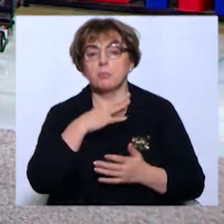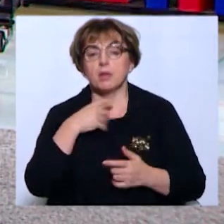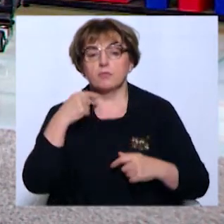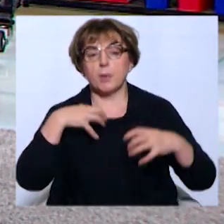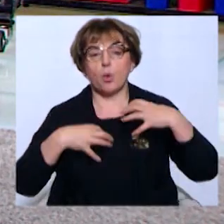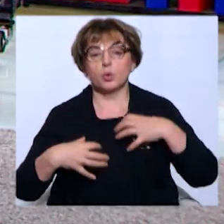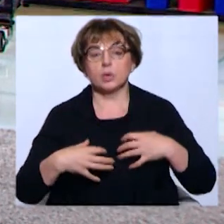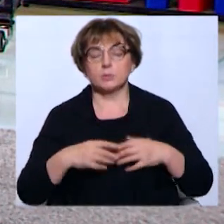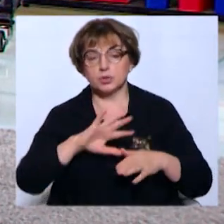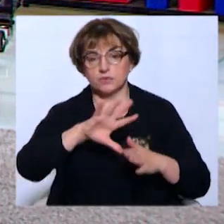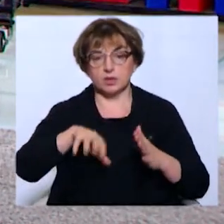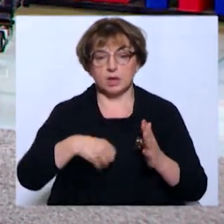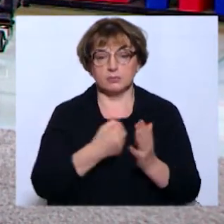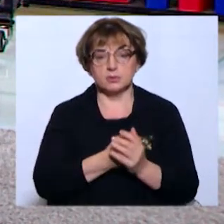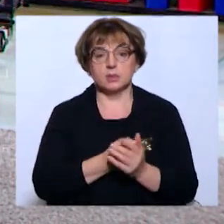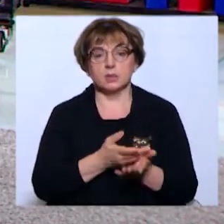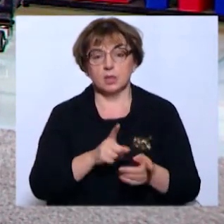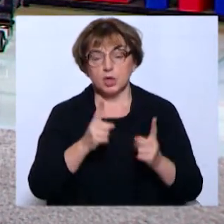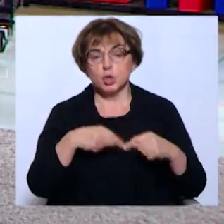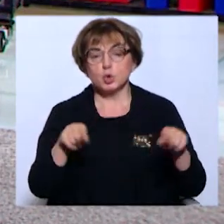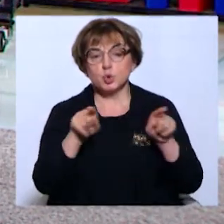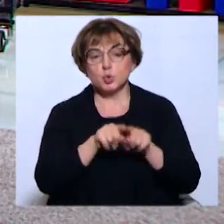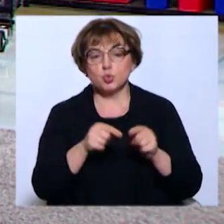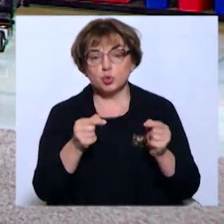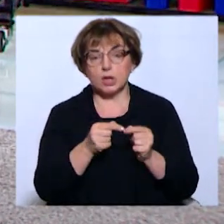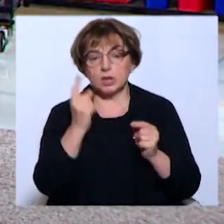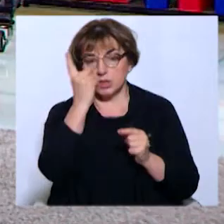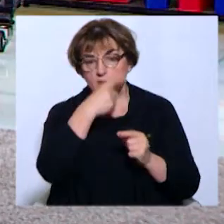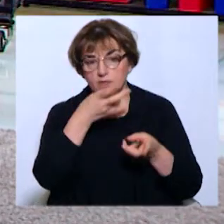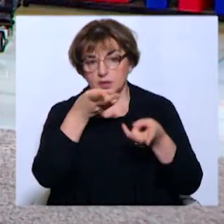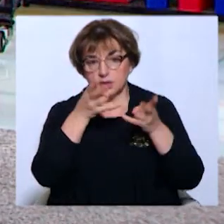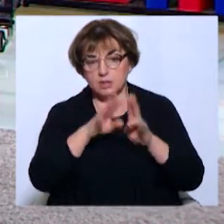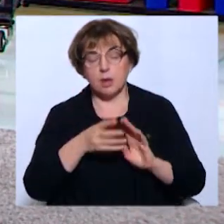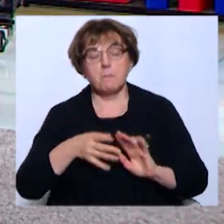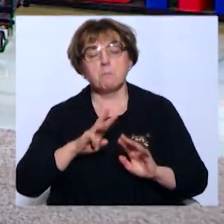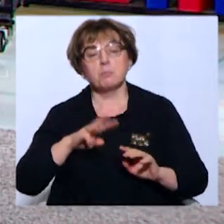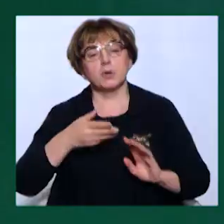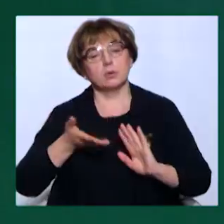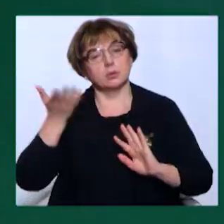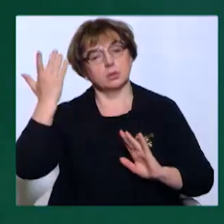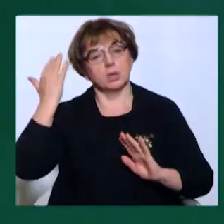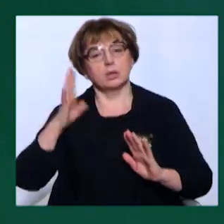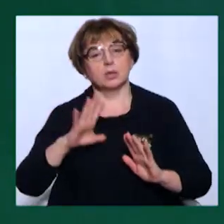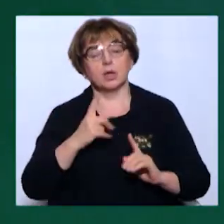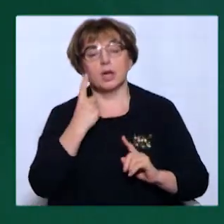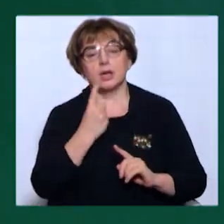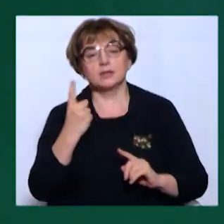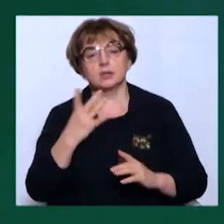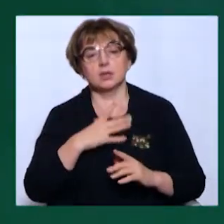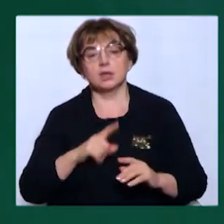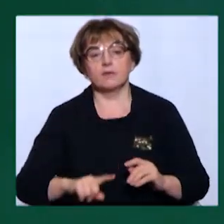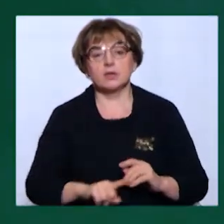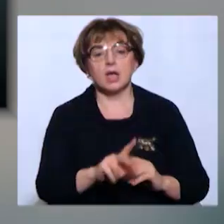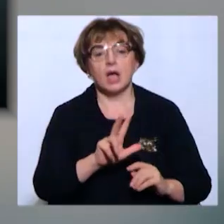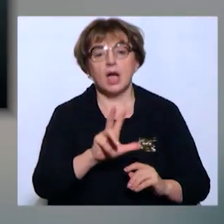ორგანიზმმა ჩვენამდე მოაღწია იმ სახით, როგორიც იგი მილიონი წლების უკან არსებობდა. ერთ-ერთი არის